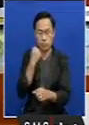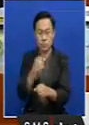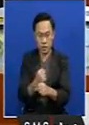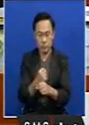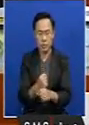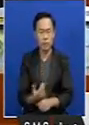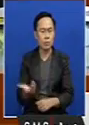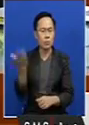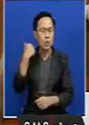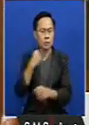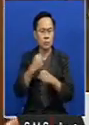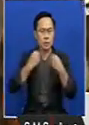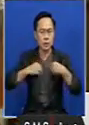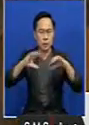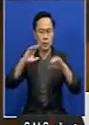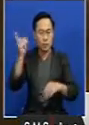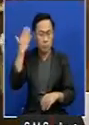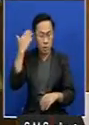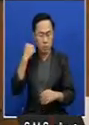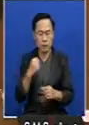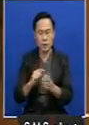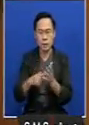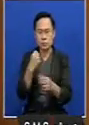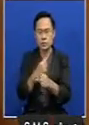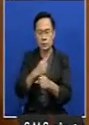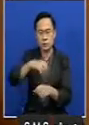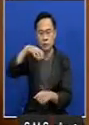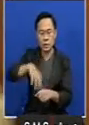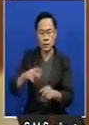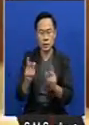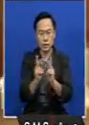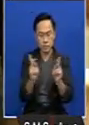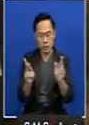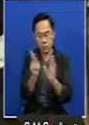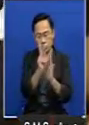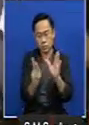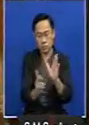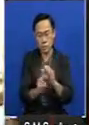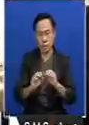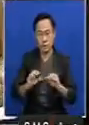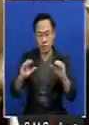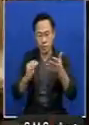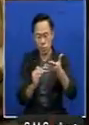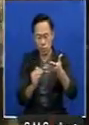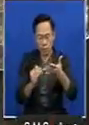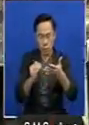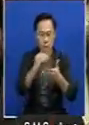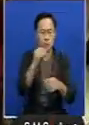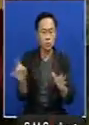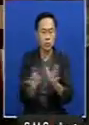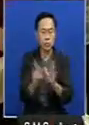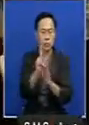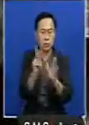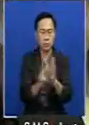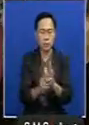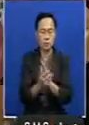ทางการเข้ามารับราชการของอาจารย์มีชัยนะคะท่านไปเริ่มต้นที่สำนักงานคณะกรรมการกฤษฎีกาจนได้เลื่อนขั้นเป็นนัก